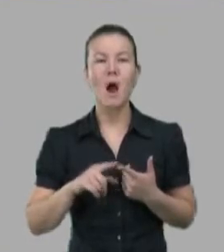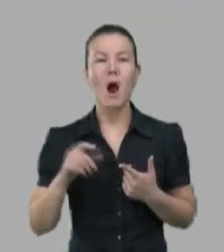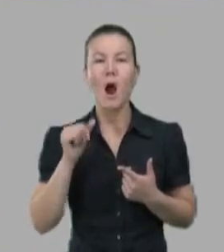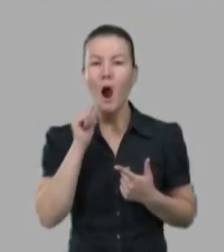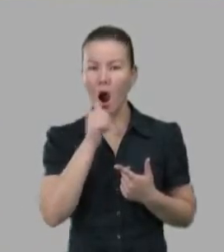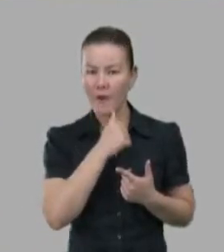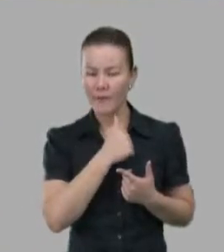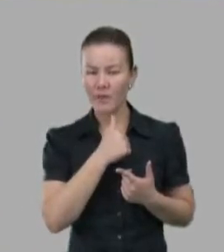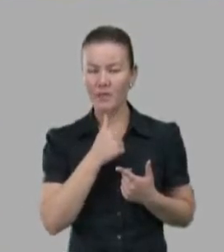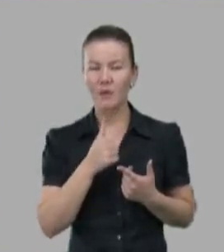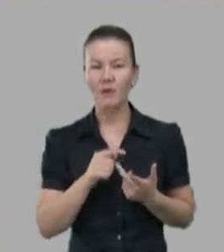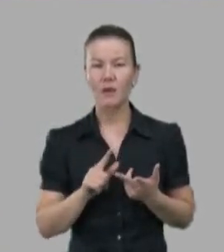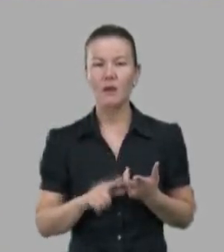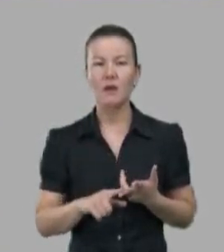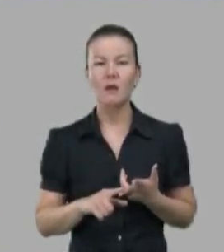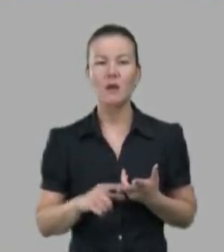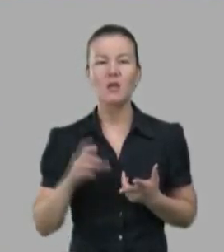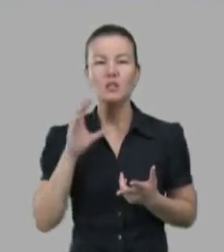Африка,